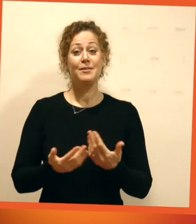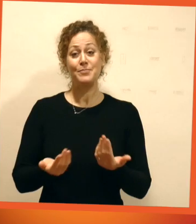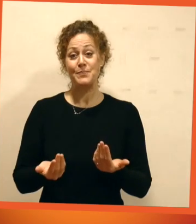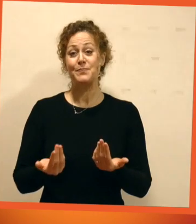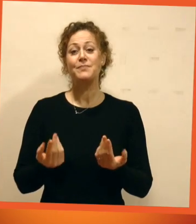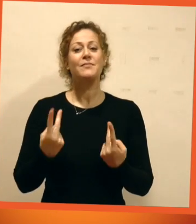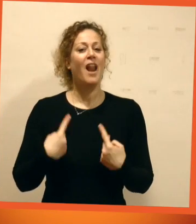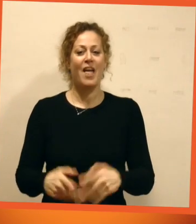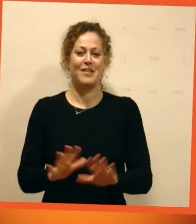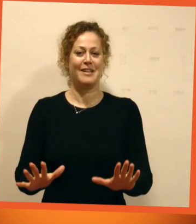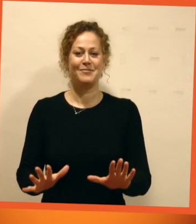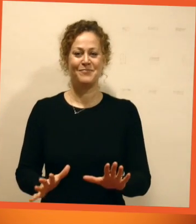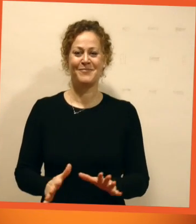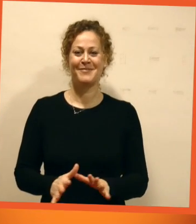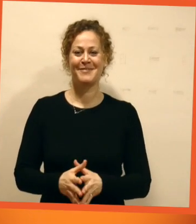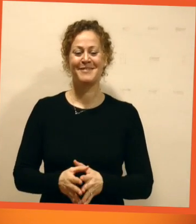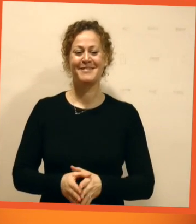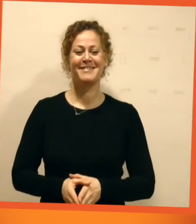la vita.